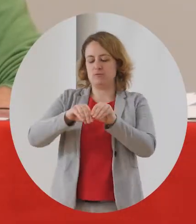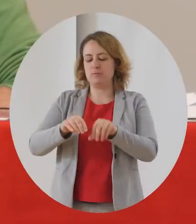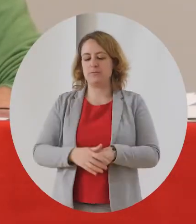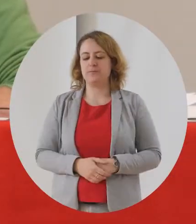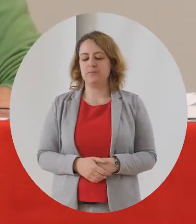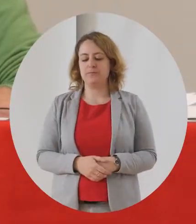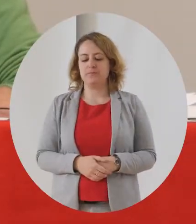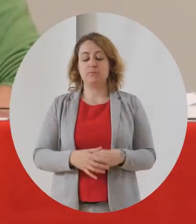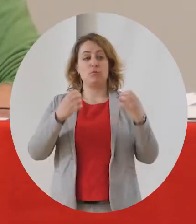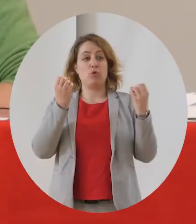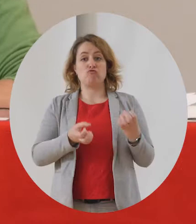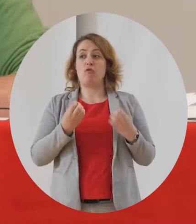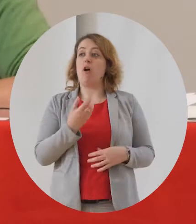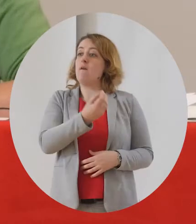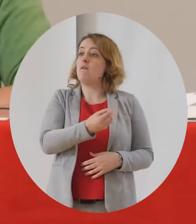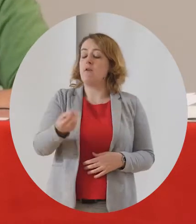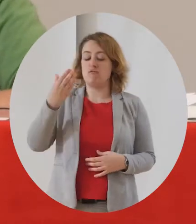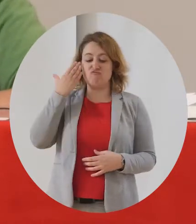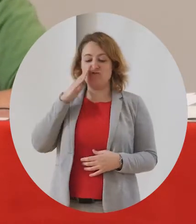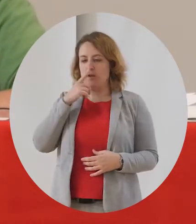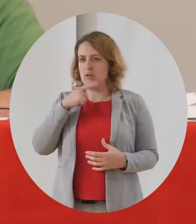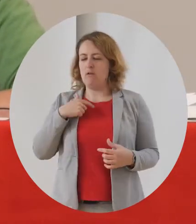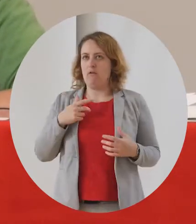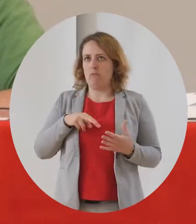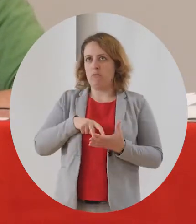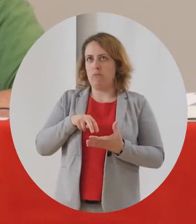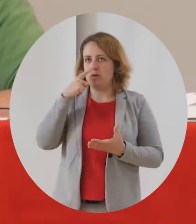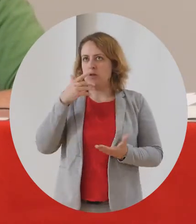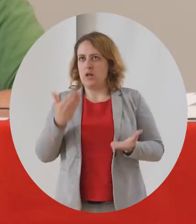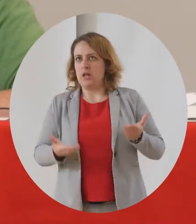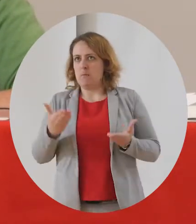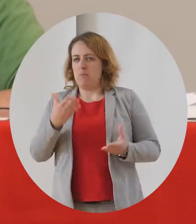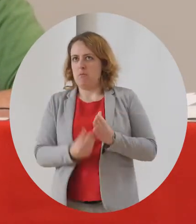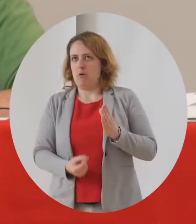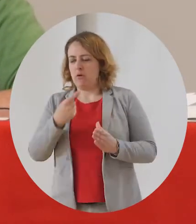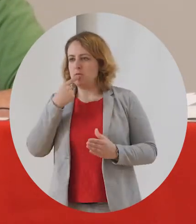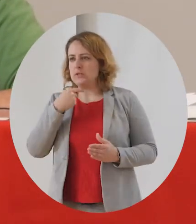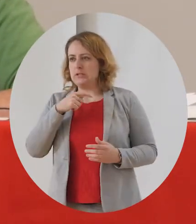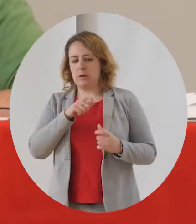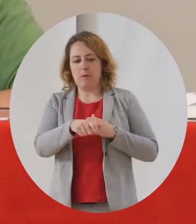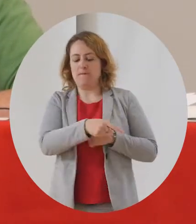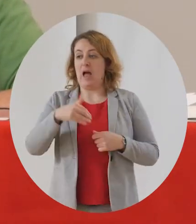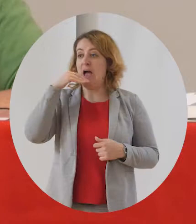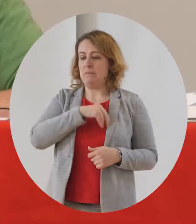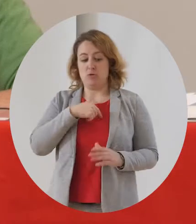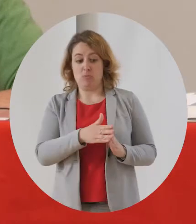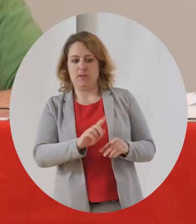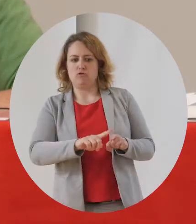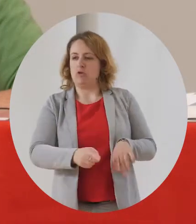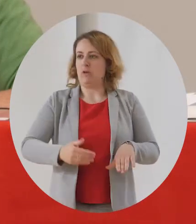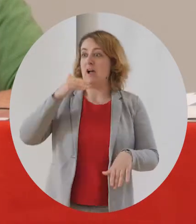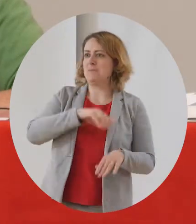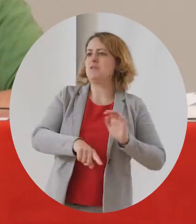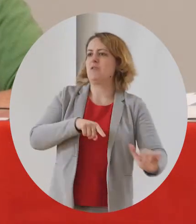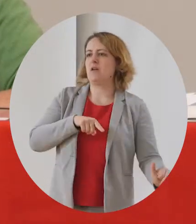c'est que souvent les enfants qui sentent qu'ils vont perdre l'équilibre exécutent ce qu'on leur demande très